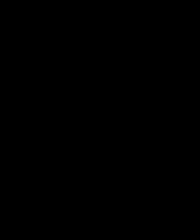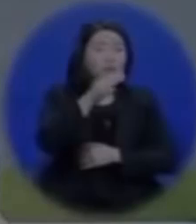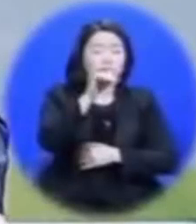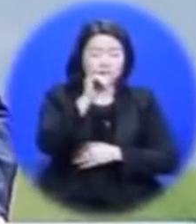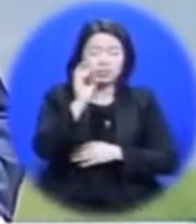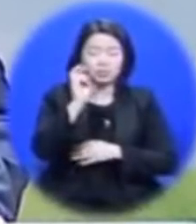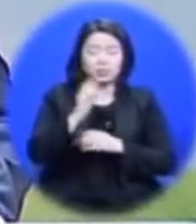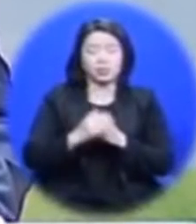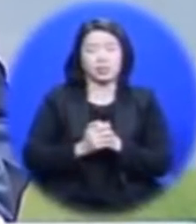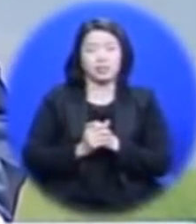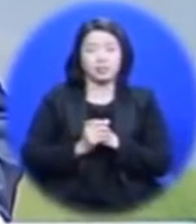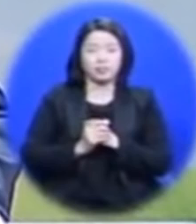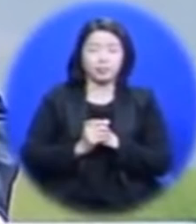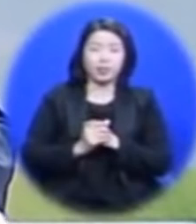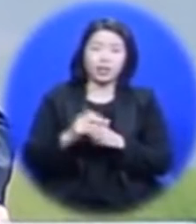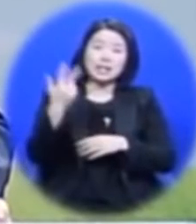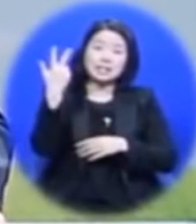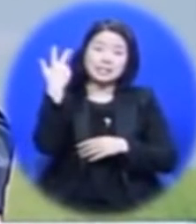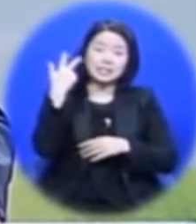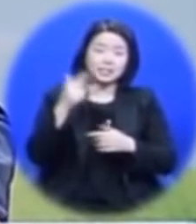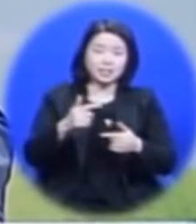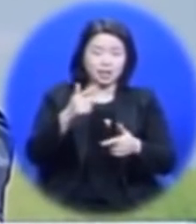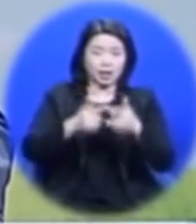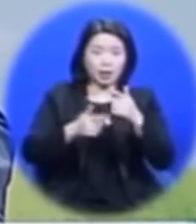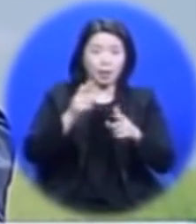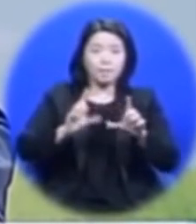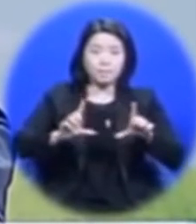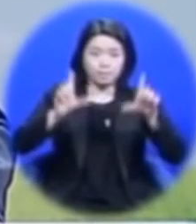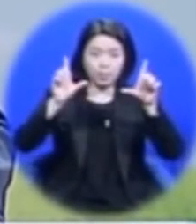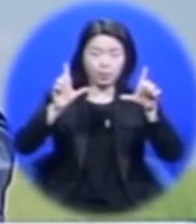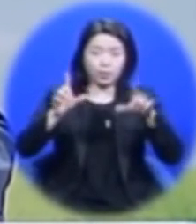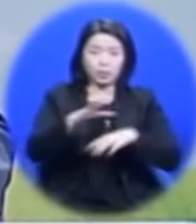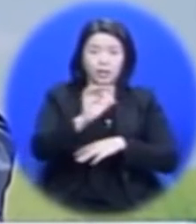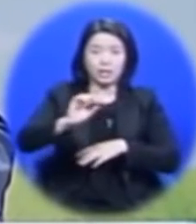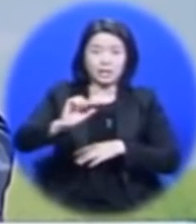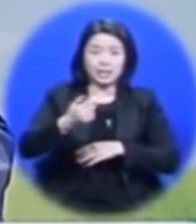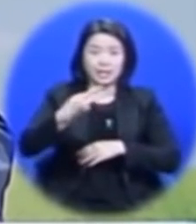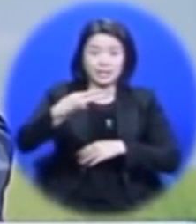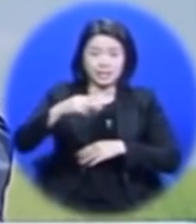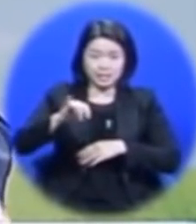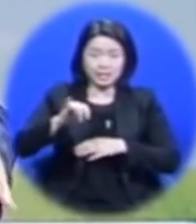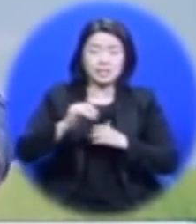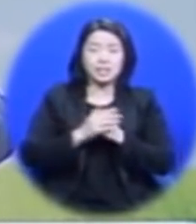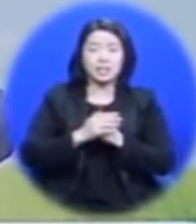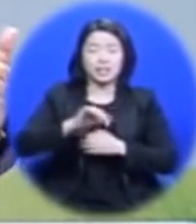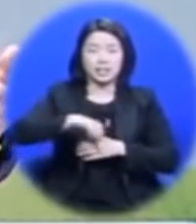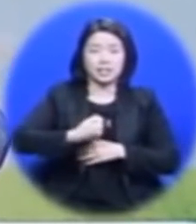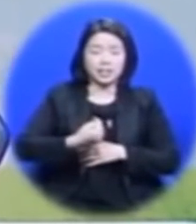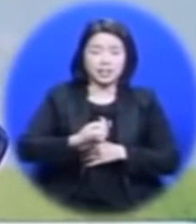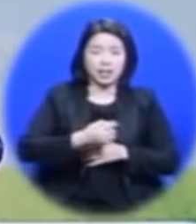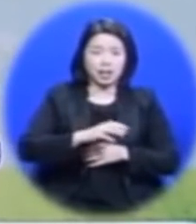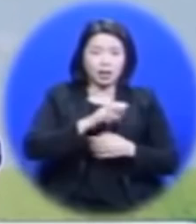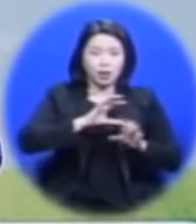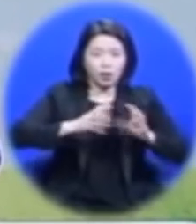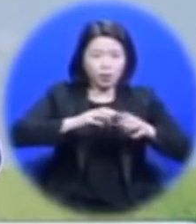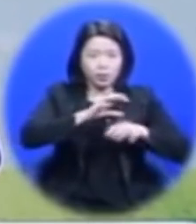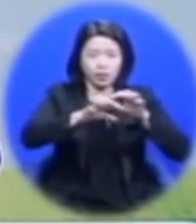받으십시오. 지난 목요일에 필립 얀 씨가 자기가 전 세계를